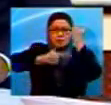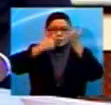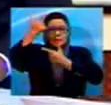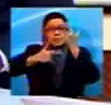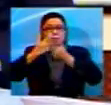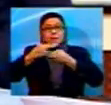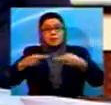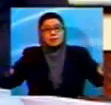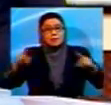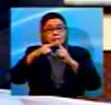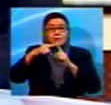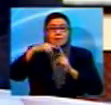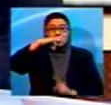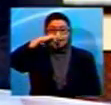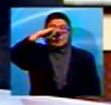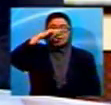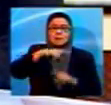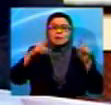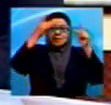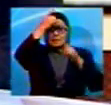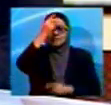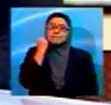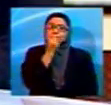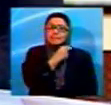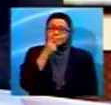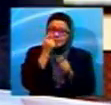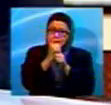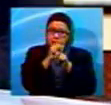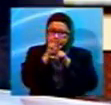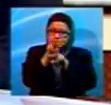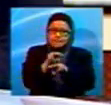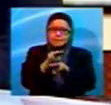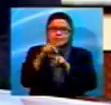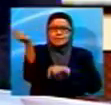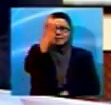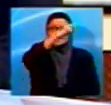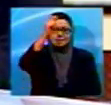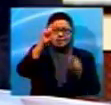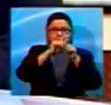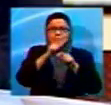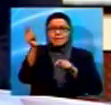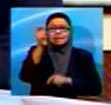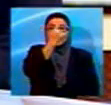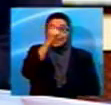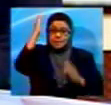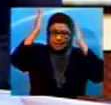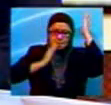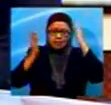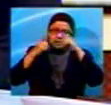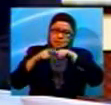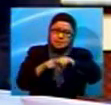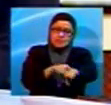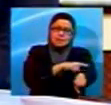ke Kazakhstan Datuk Seri Najib tetap mengikuti perkembangan skuad badminton Malaysia sepanjang kejohanan Piala Thomas